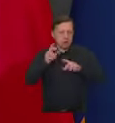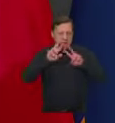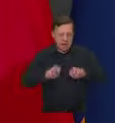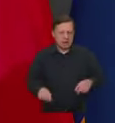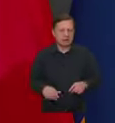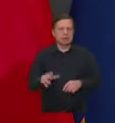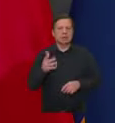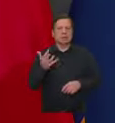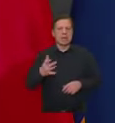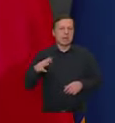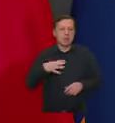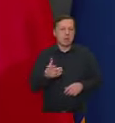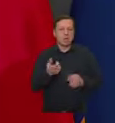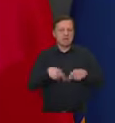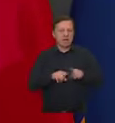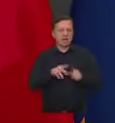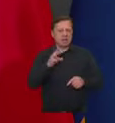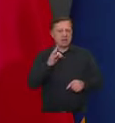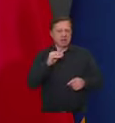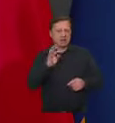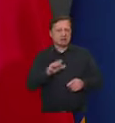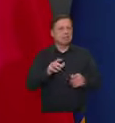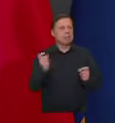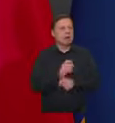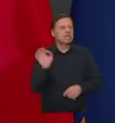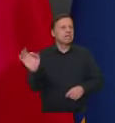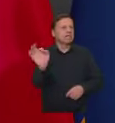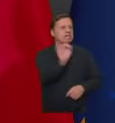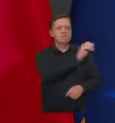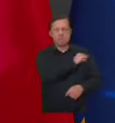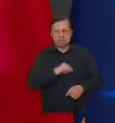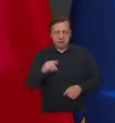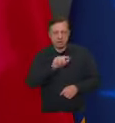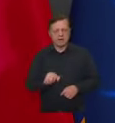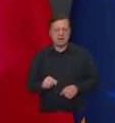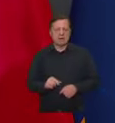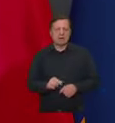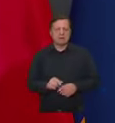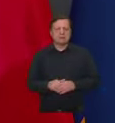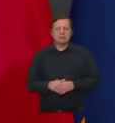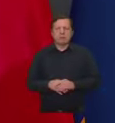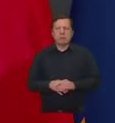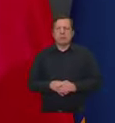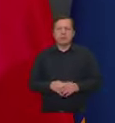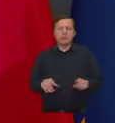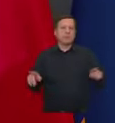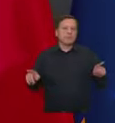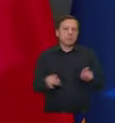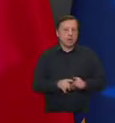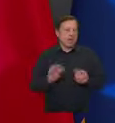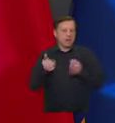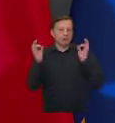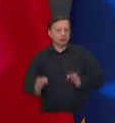było wykonanych testów w poszczególnych krajach na takim etapie, na jakim